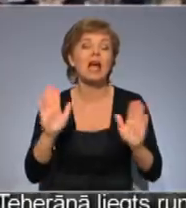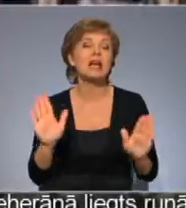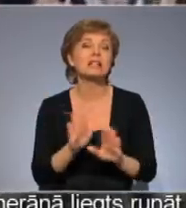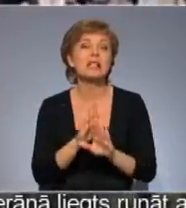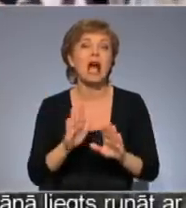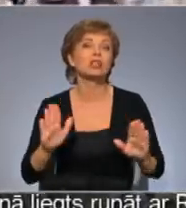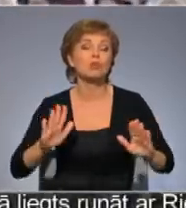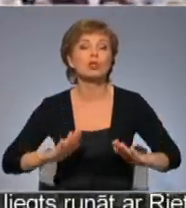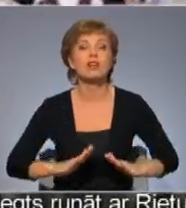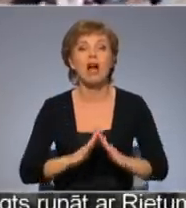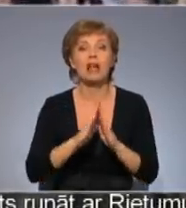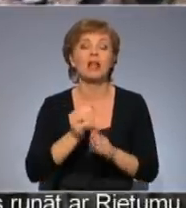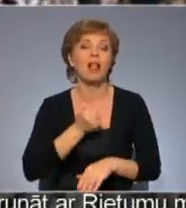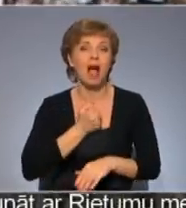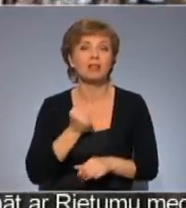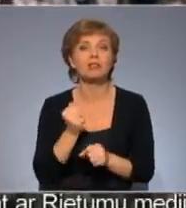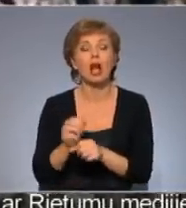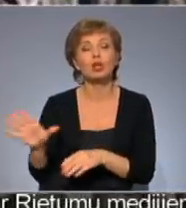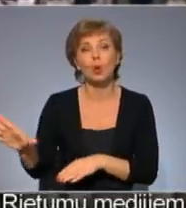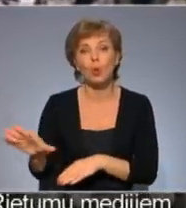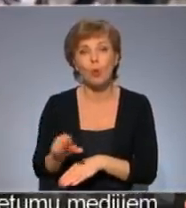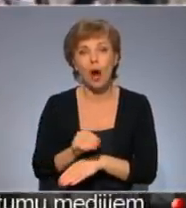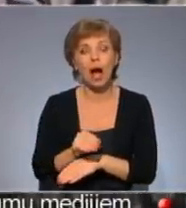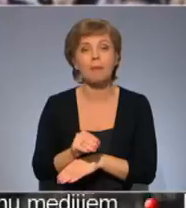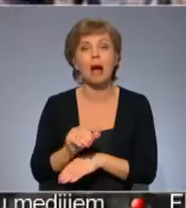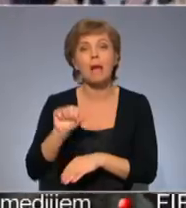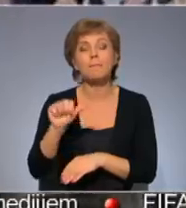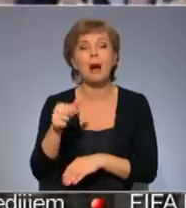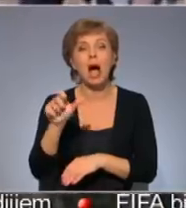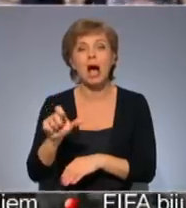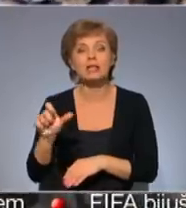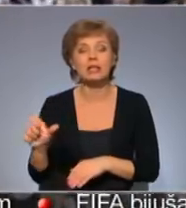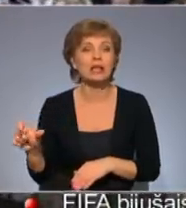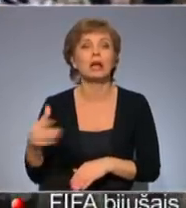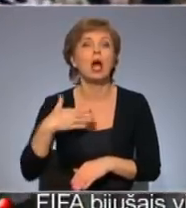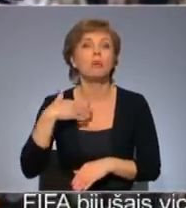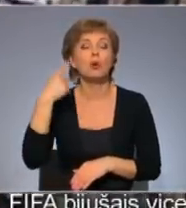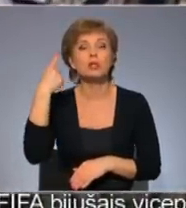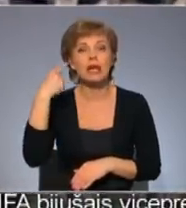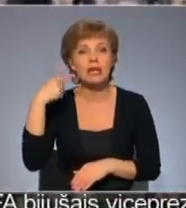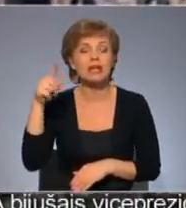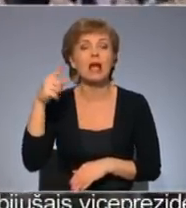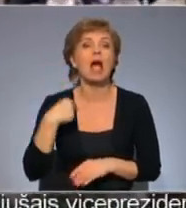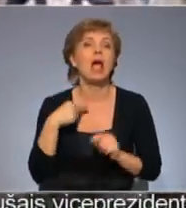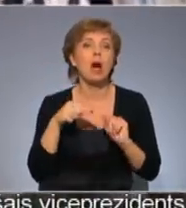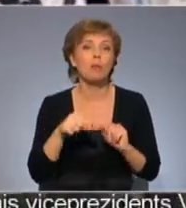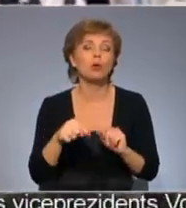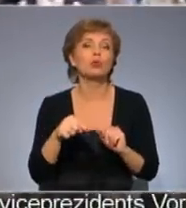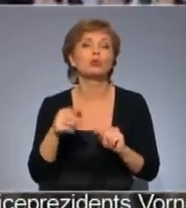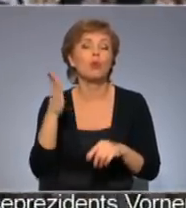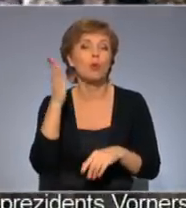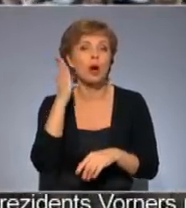Latgalē. Es strādāju kopā ar mākslinieci Silu Linarti, un šī mūsu ideja, lūk, tagad ir virs mūsu